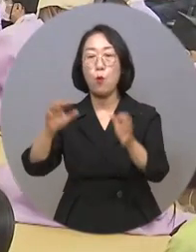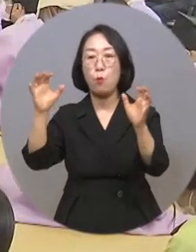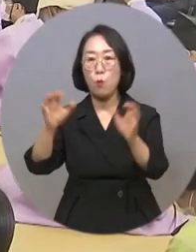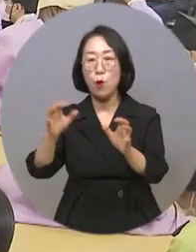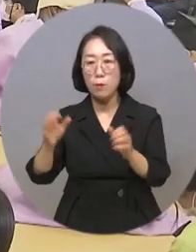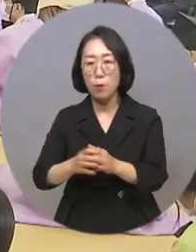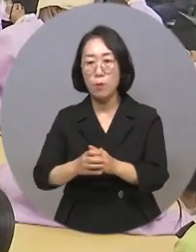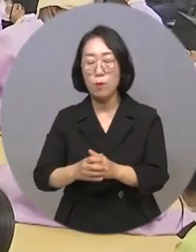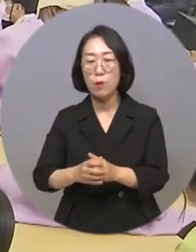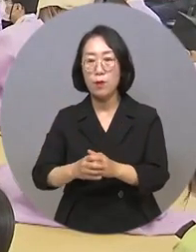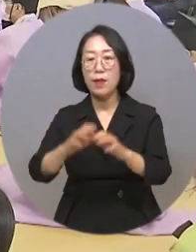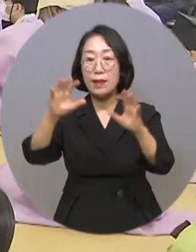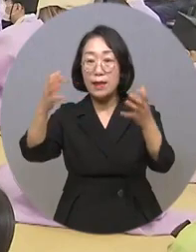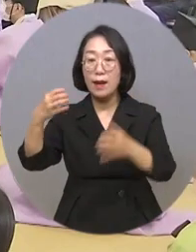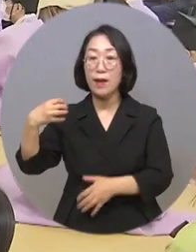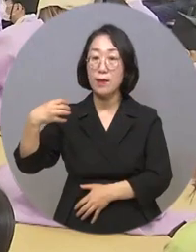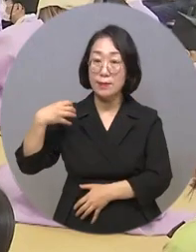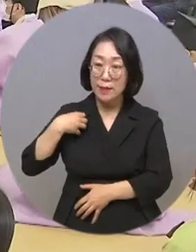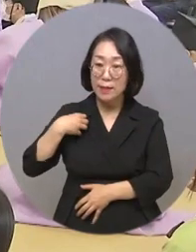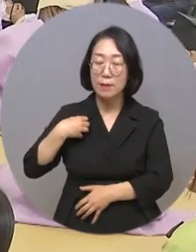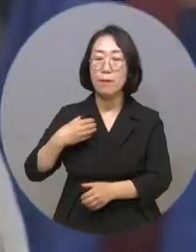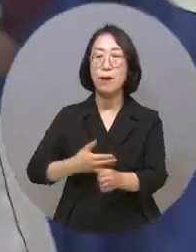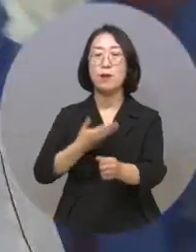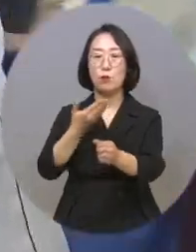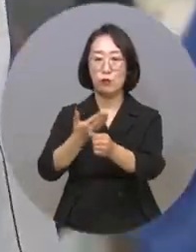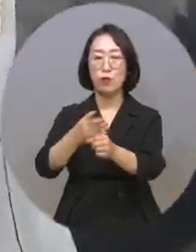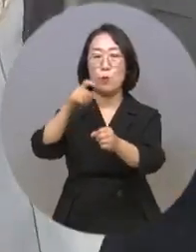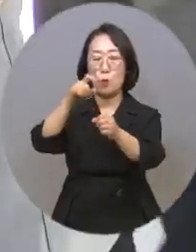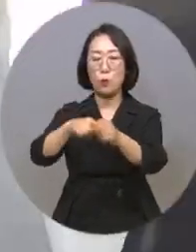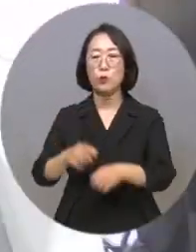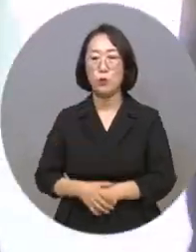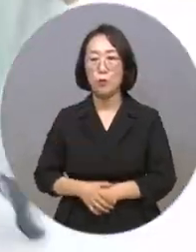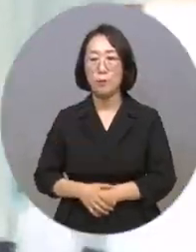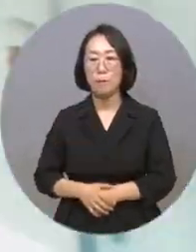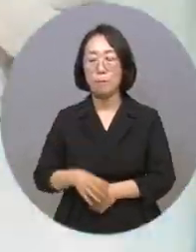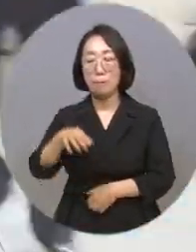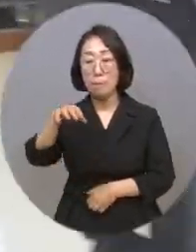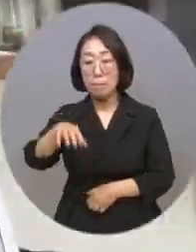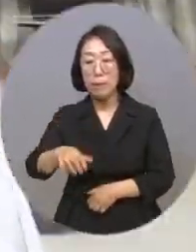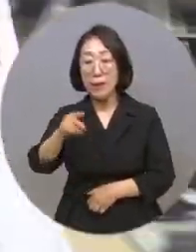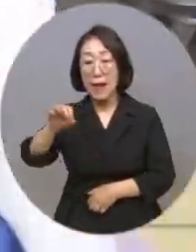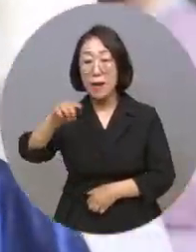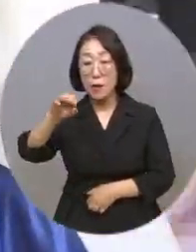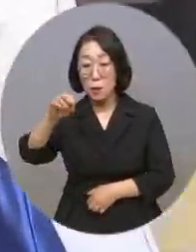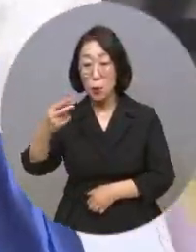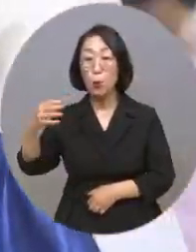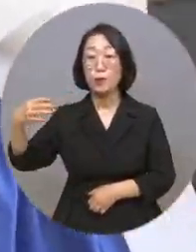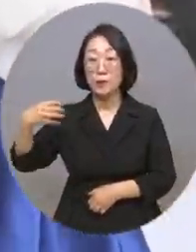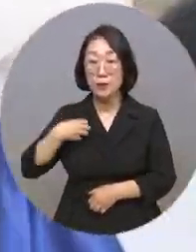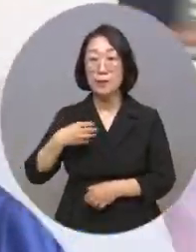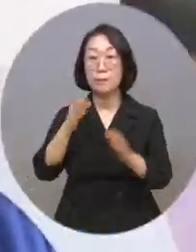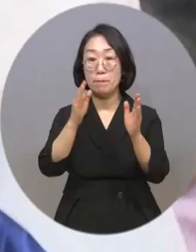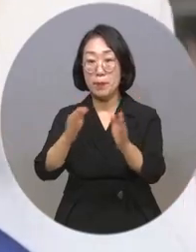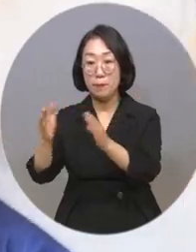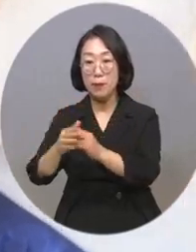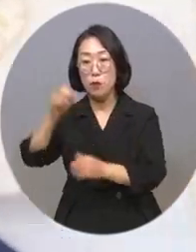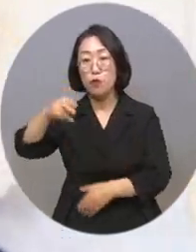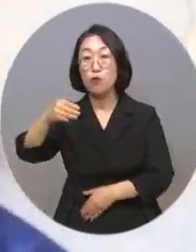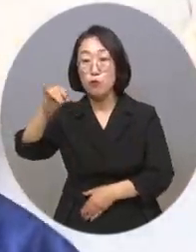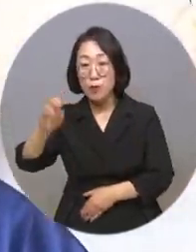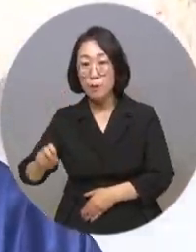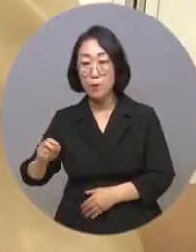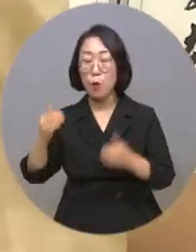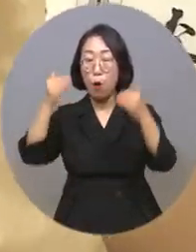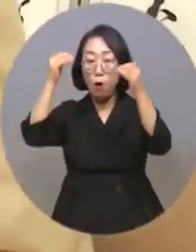대한 책임을 일깨워주고 있습니다. 남원 향교가 주관한 이날 행사는 향교 유림 및